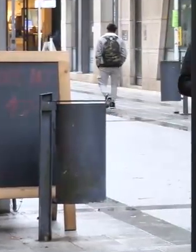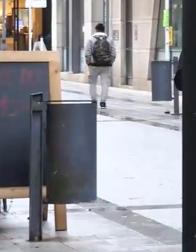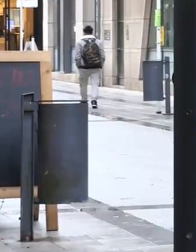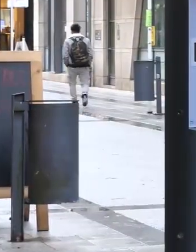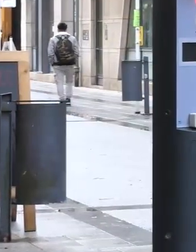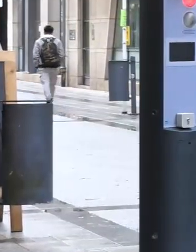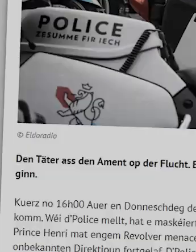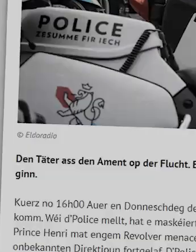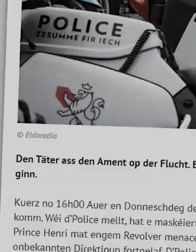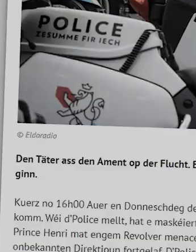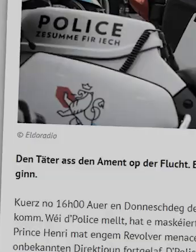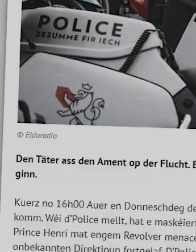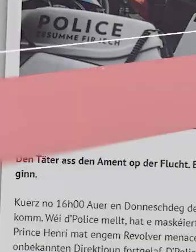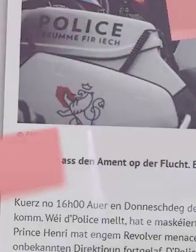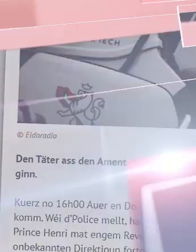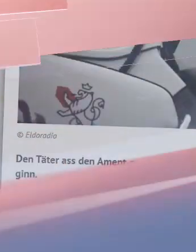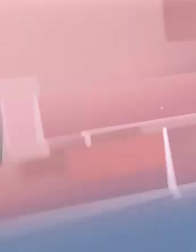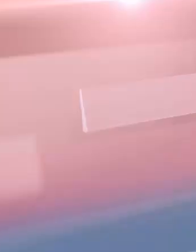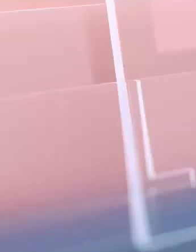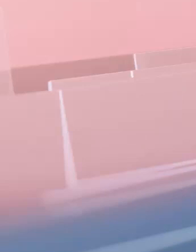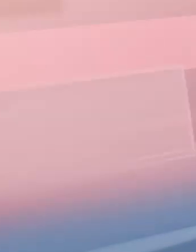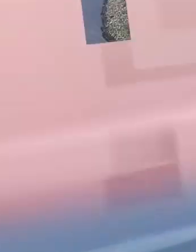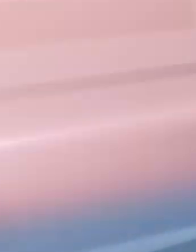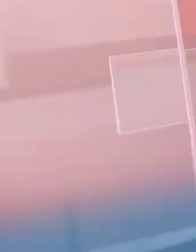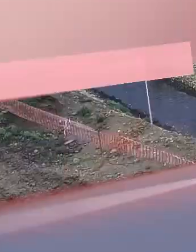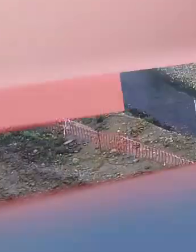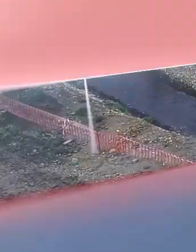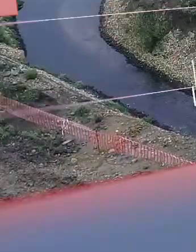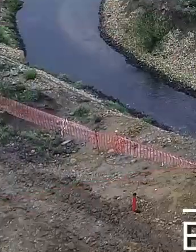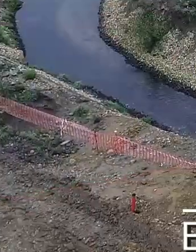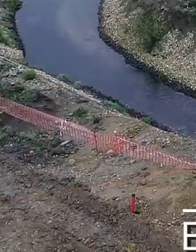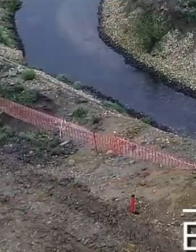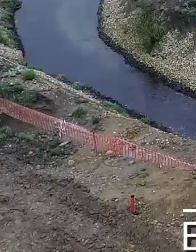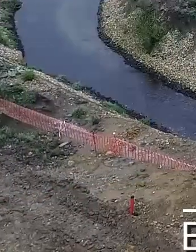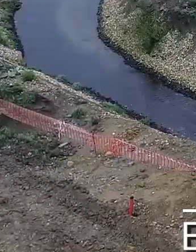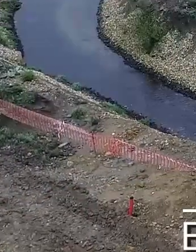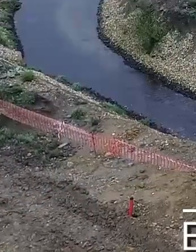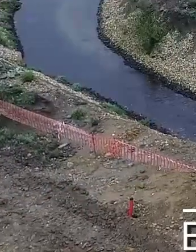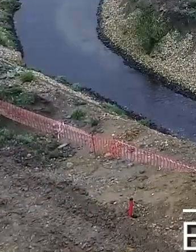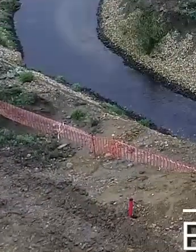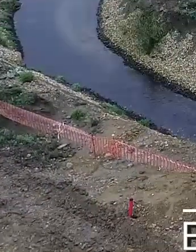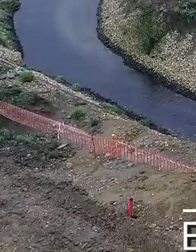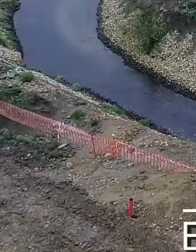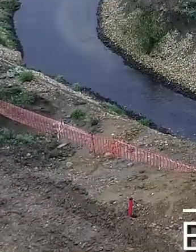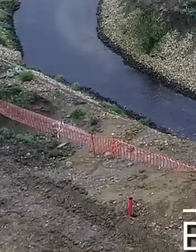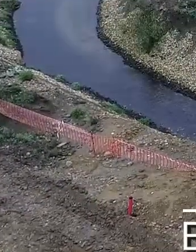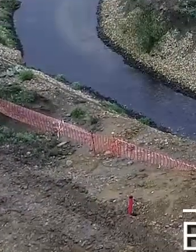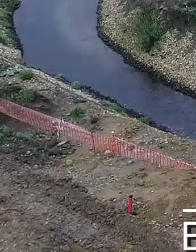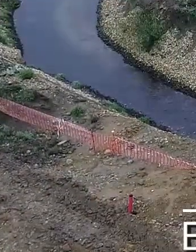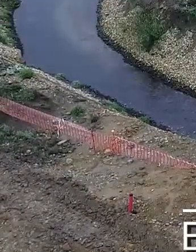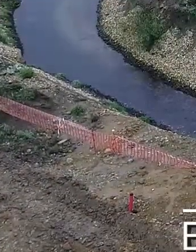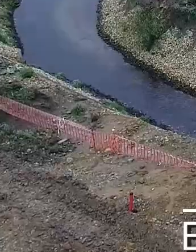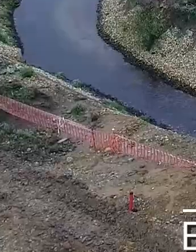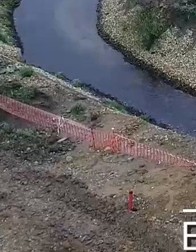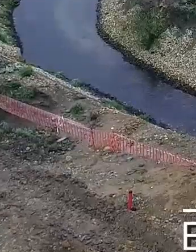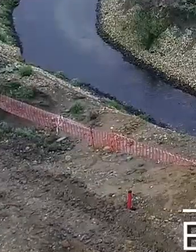den Chefrat auf, für endlich zu handeln. Eine Renaturierung von der Sier bei der Freira City Sierdal ohne Sinn und